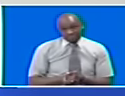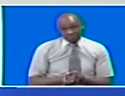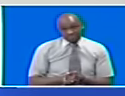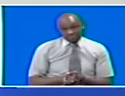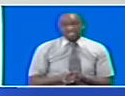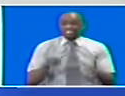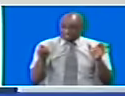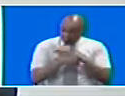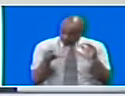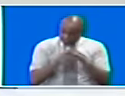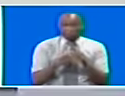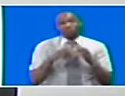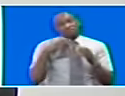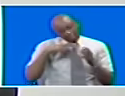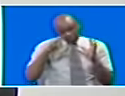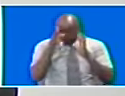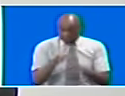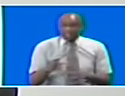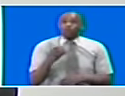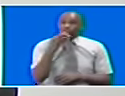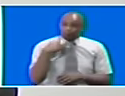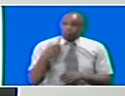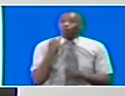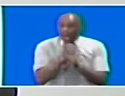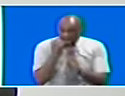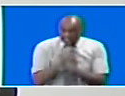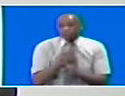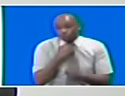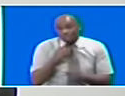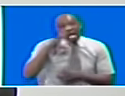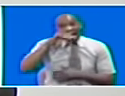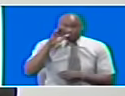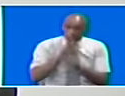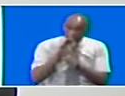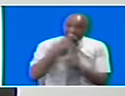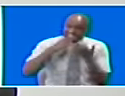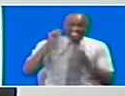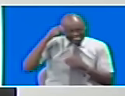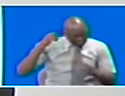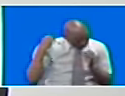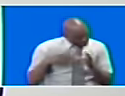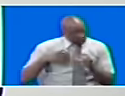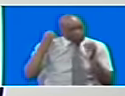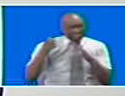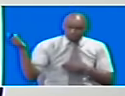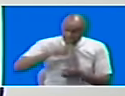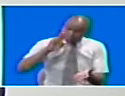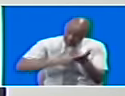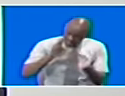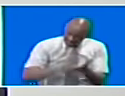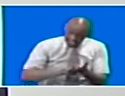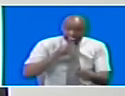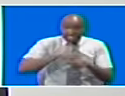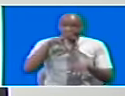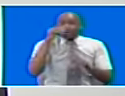Katibu wa muungano wa wafanyikazi nchini COTU Francis Atwoli amewataka wakenya zaidi kujitokeza na kujisajili wapiga kura baada ya takwimu